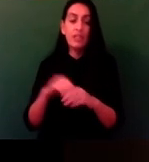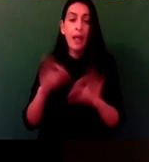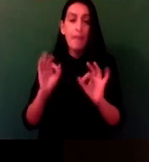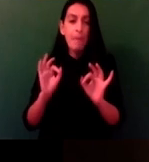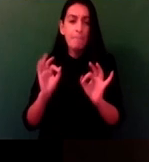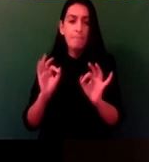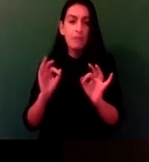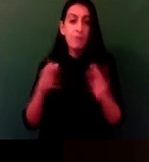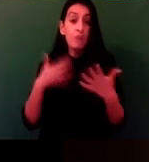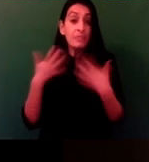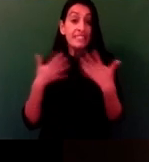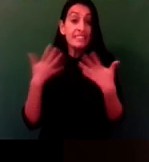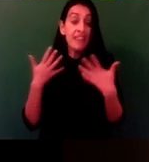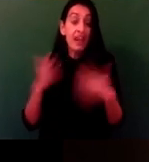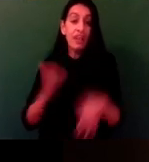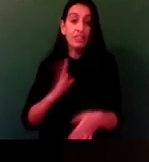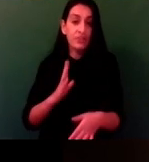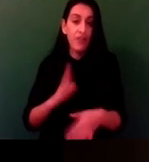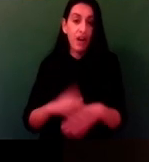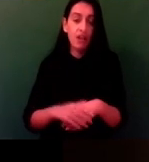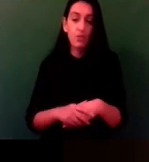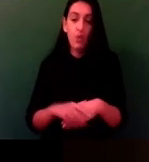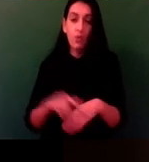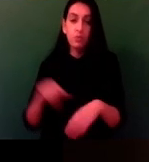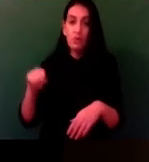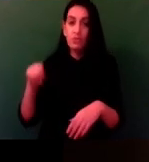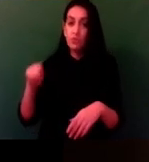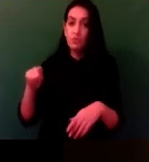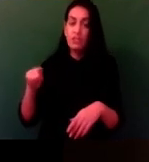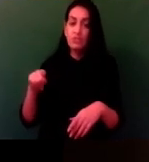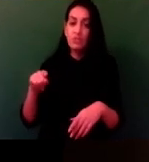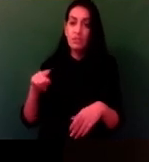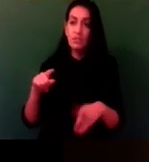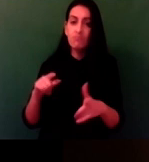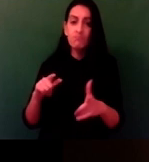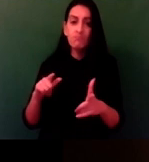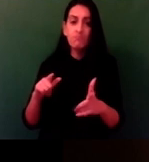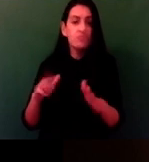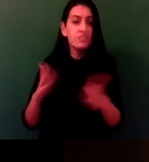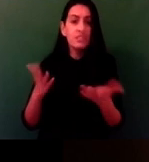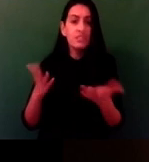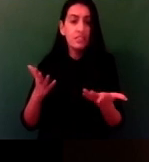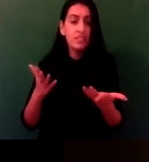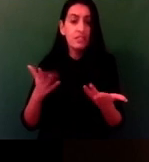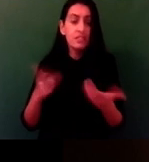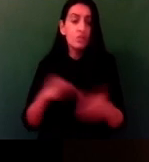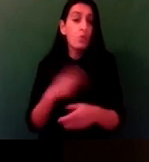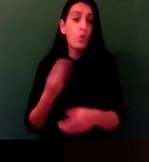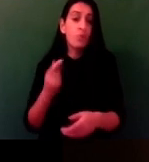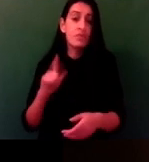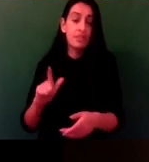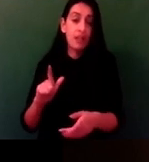katılımcı pratikleri ne kadar gerçekçi kılabilmek mümkün, gerçekten biz de sorguluyoruz. Yani kendi deneyimimiz